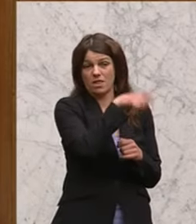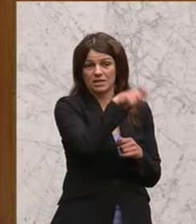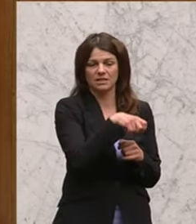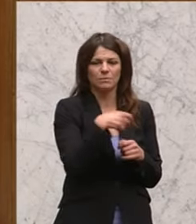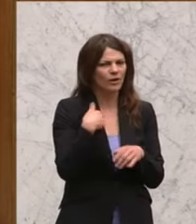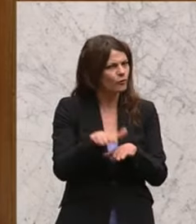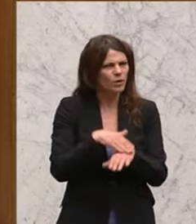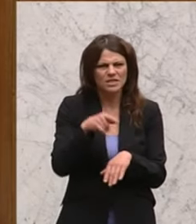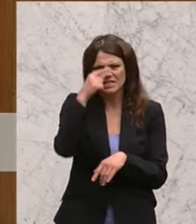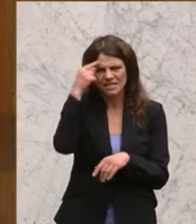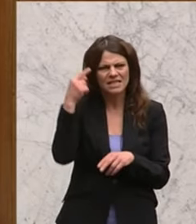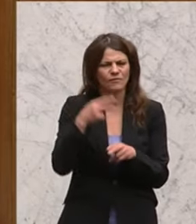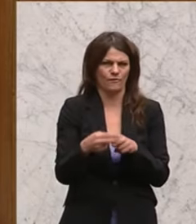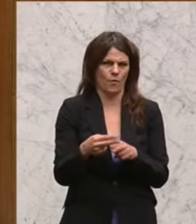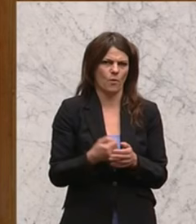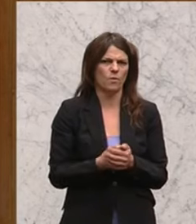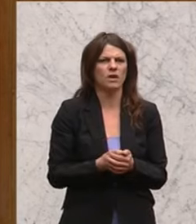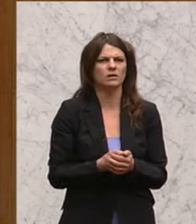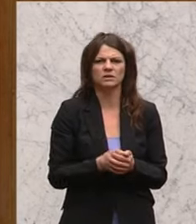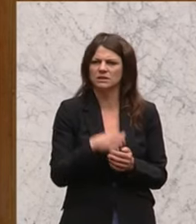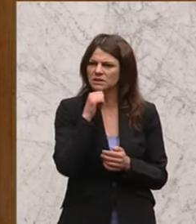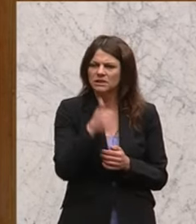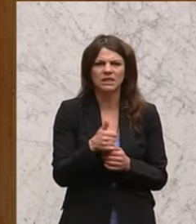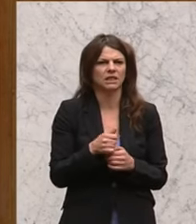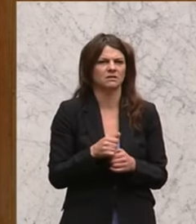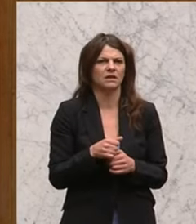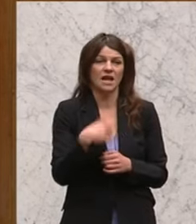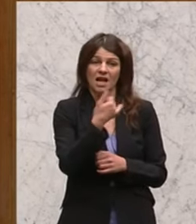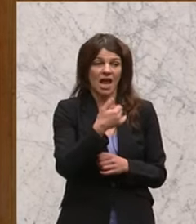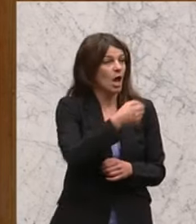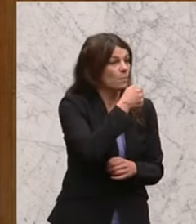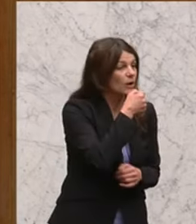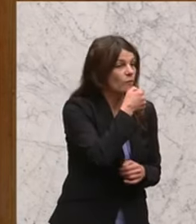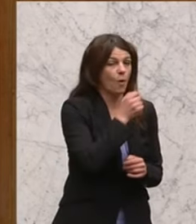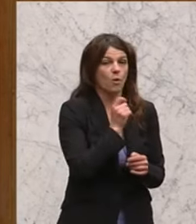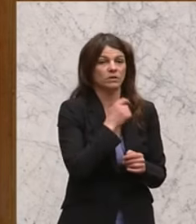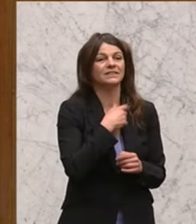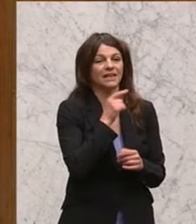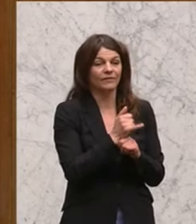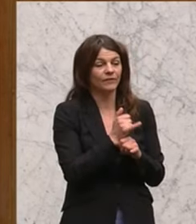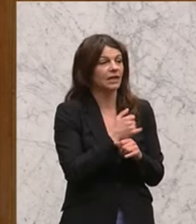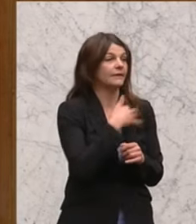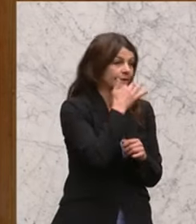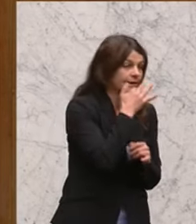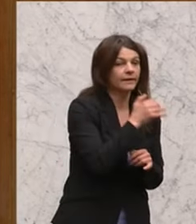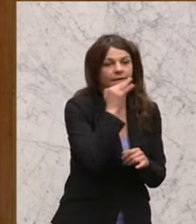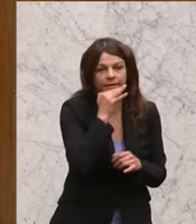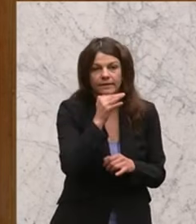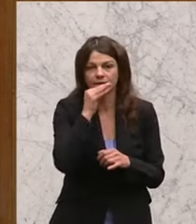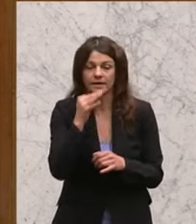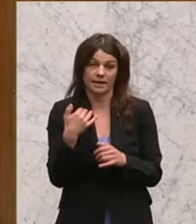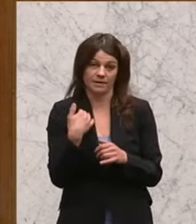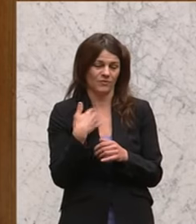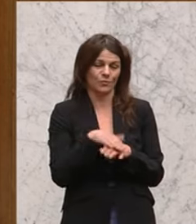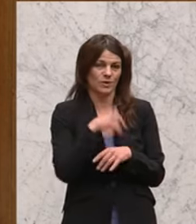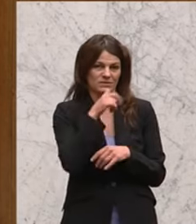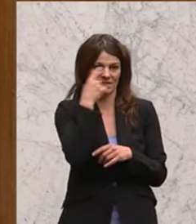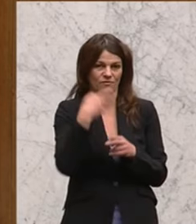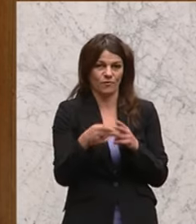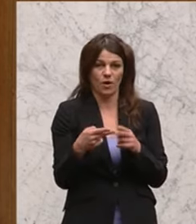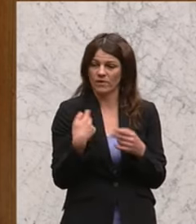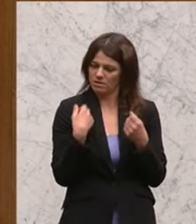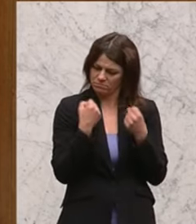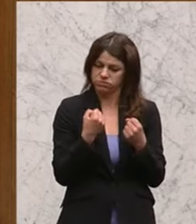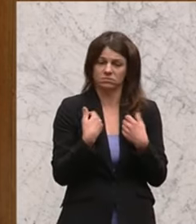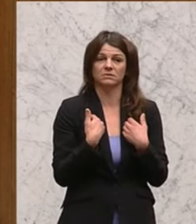das für sinnvoll, hier nicht jedem Mikrofon gegenüber eine Wortspende abzugeben. Weil ich fest davon überzeugt bin,